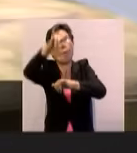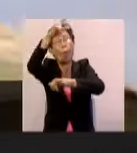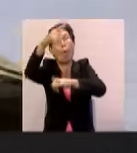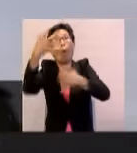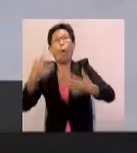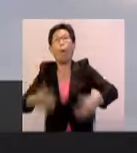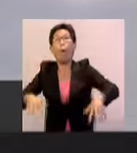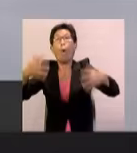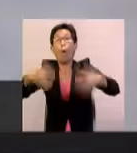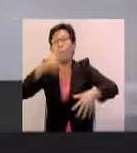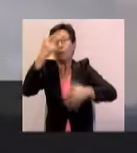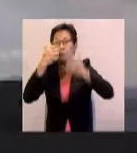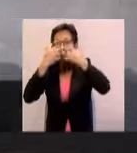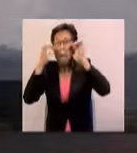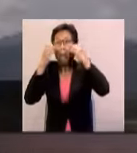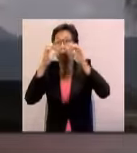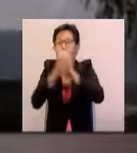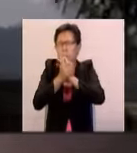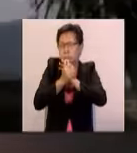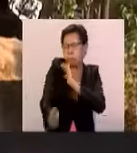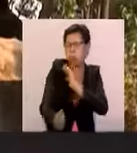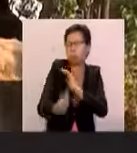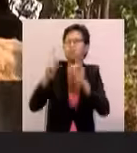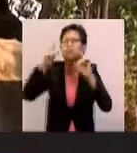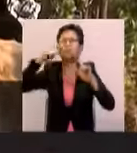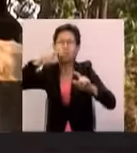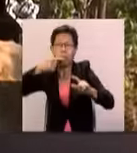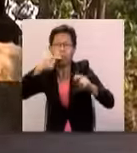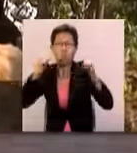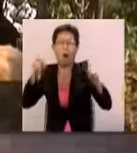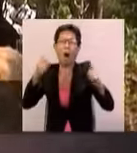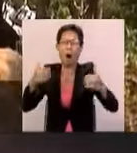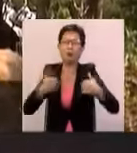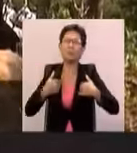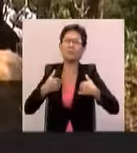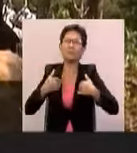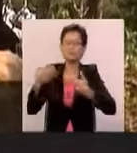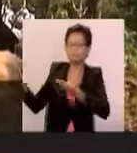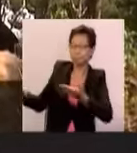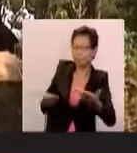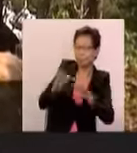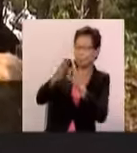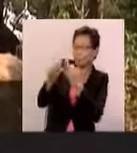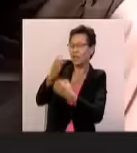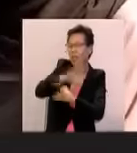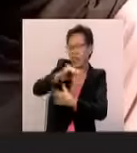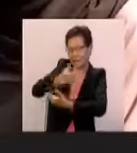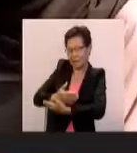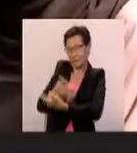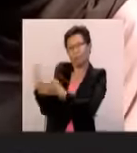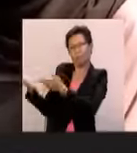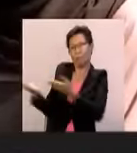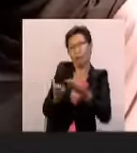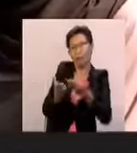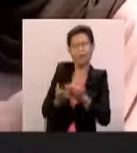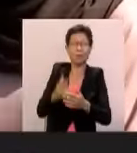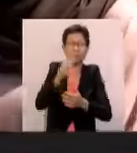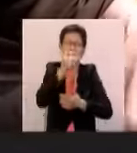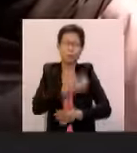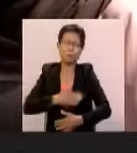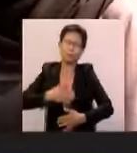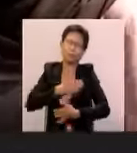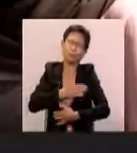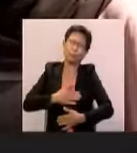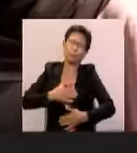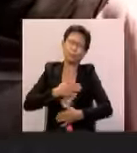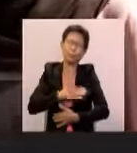menakjubkan hasil ketangkasan dan kecekapan juruterbang. Malah ada yang sanggup membawa keluarga dan anak kecil. Sonok sangat. Mula-mula tak minat juga